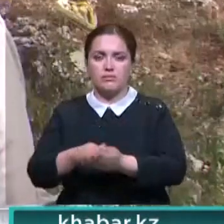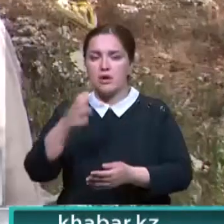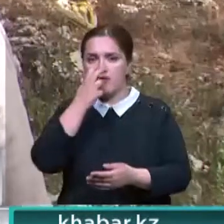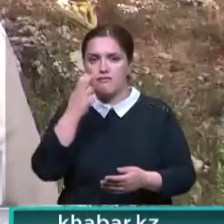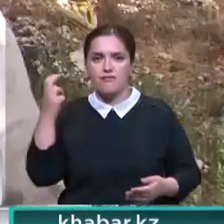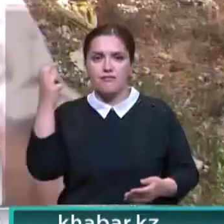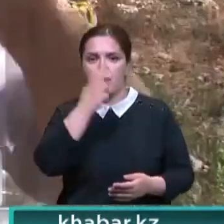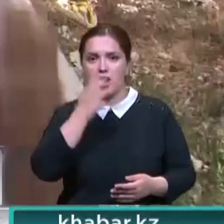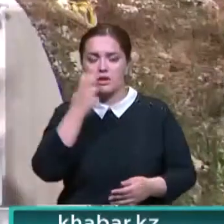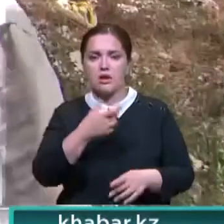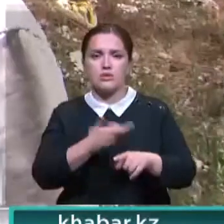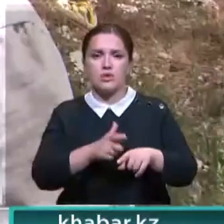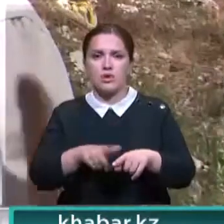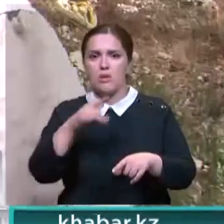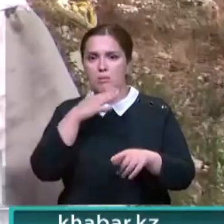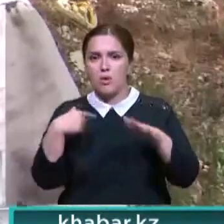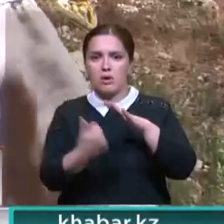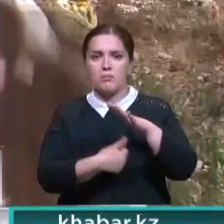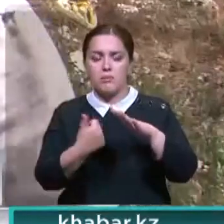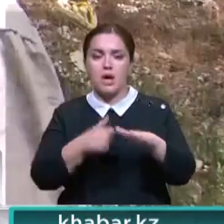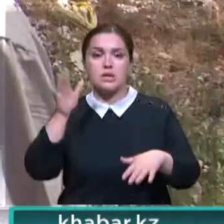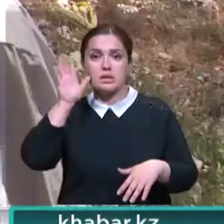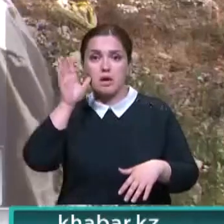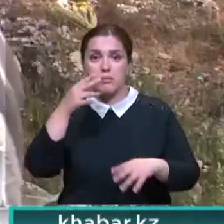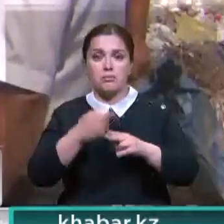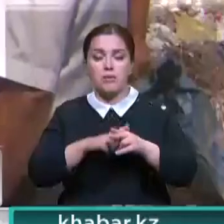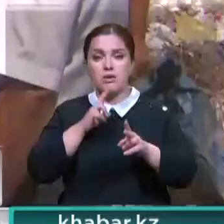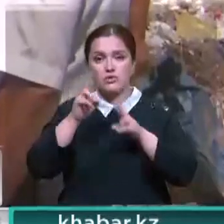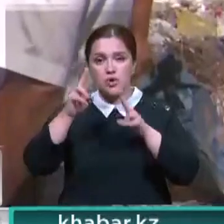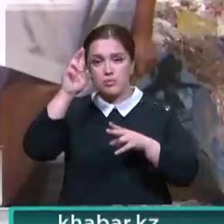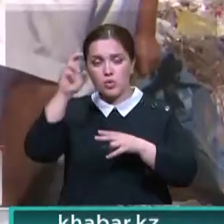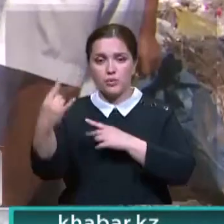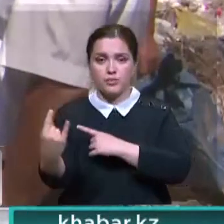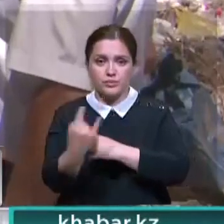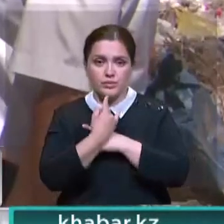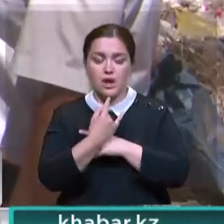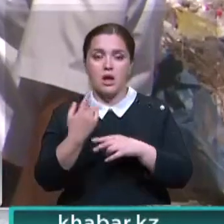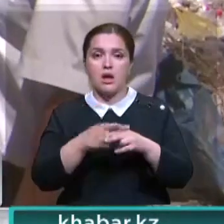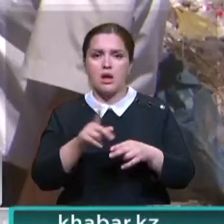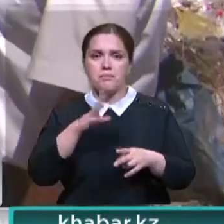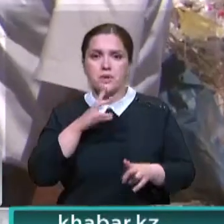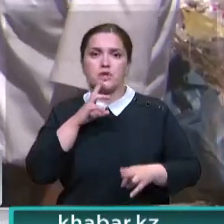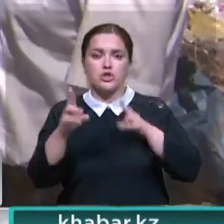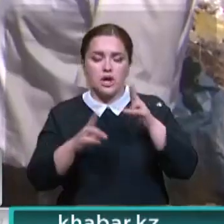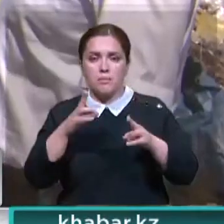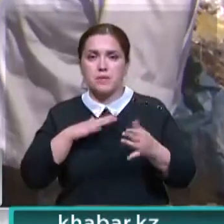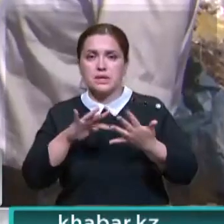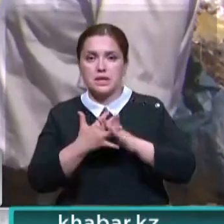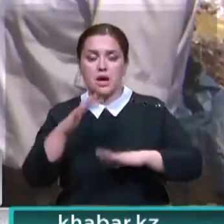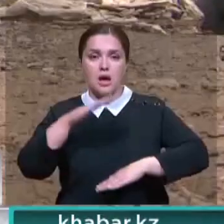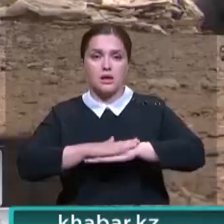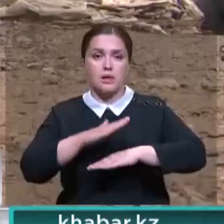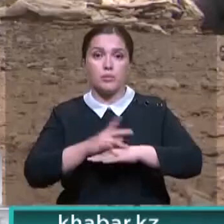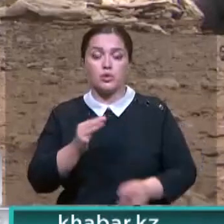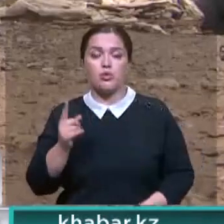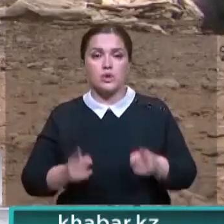Из-за этого здесь полно бродячих собак. Власти игнорируют эту проблему. Жители заявляют, они не раз обращались в сельский акимат. Однако